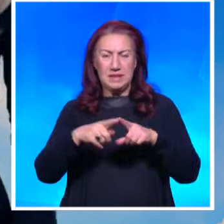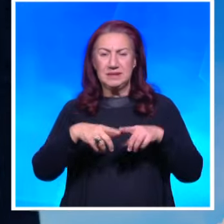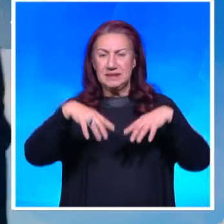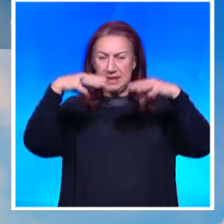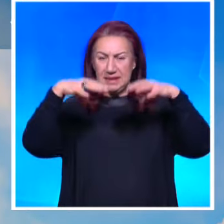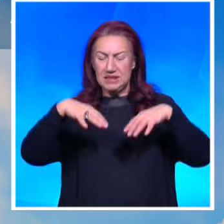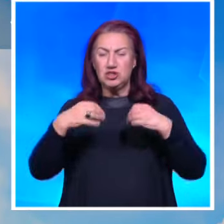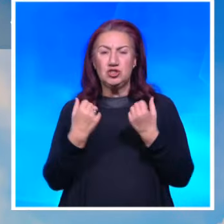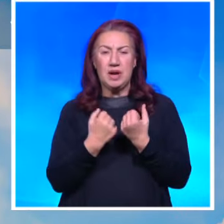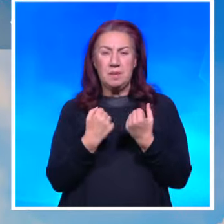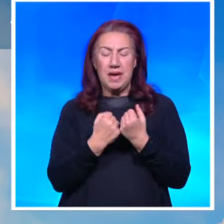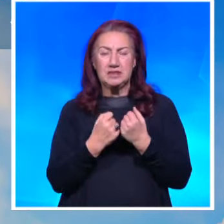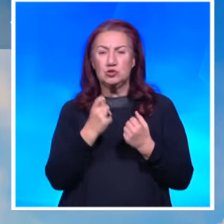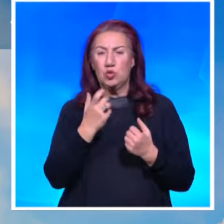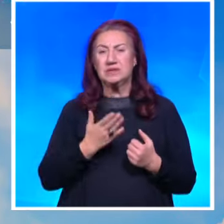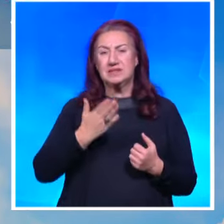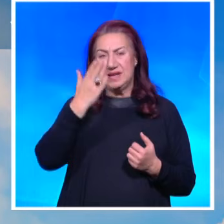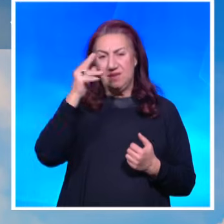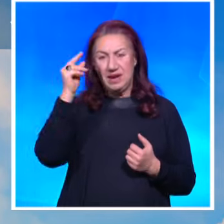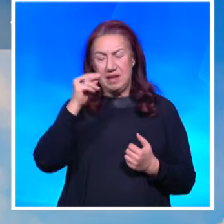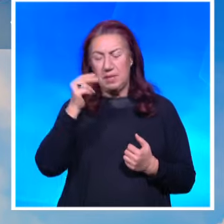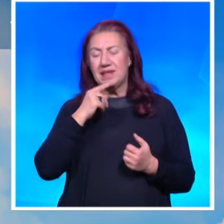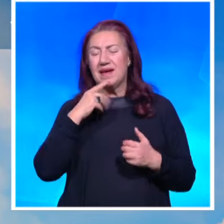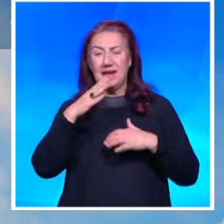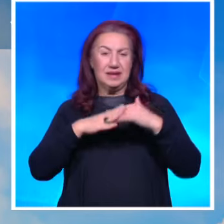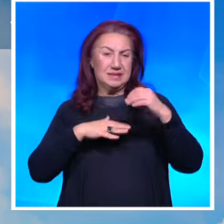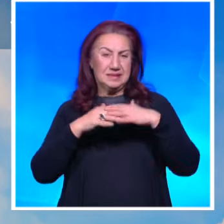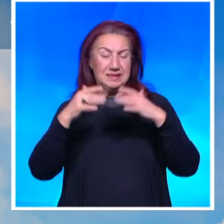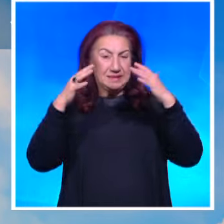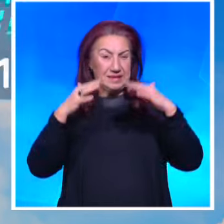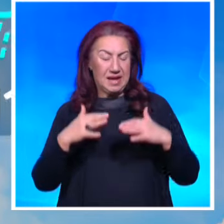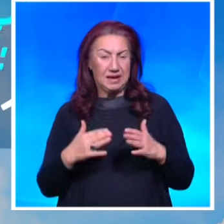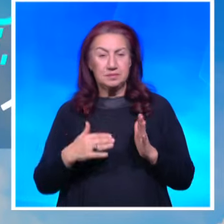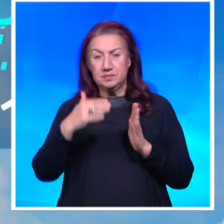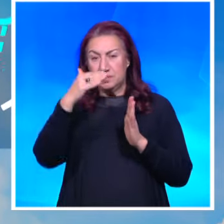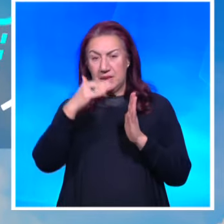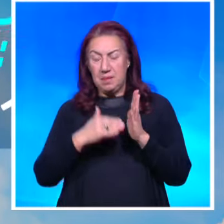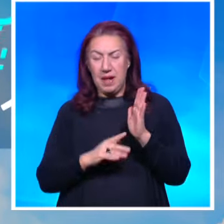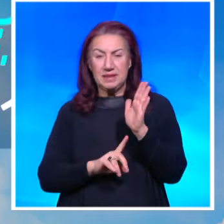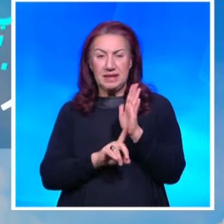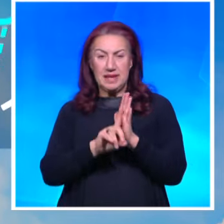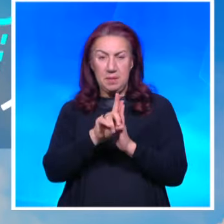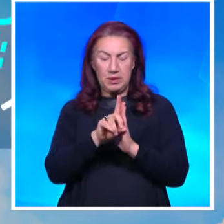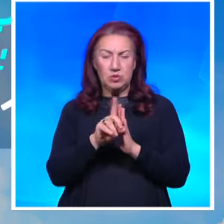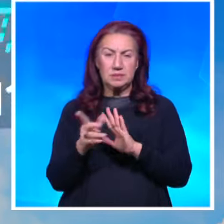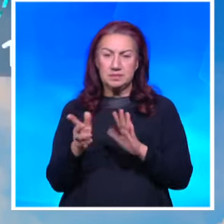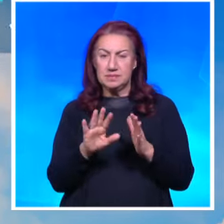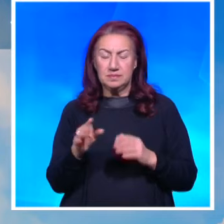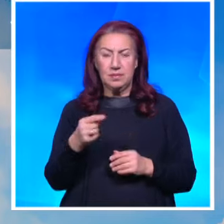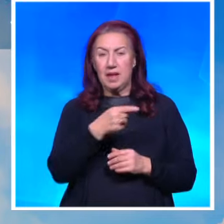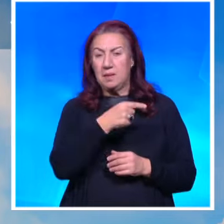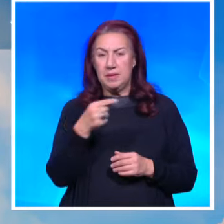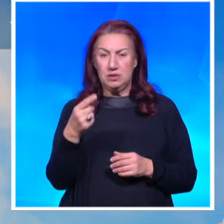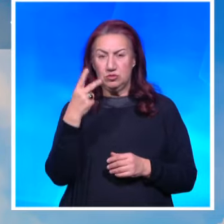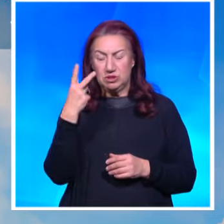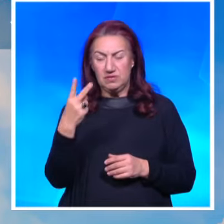места в северна българия и по високите западни полета от сняг минималните температури в по-голямата част от страната ще бъдат от -2